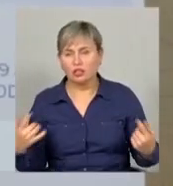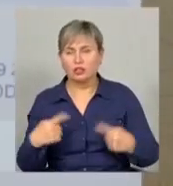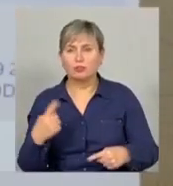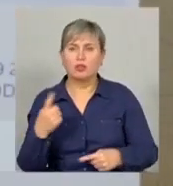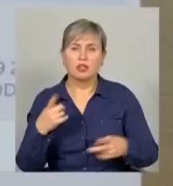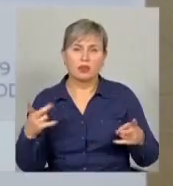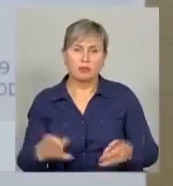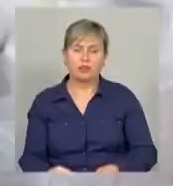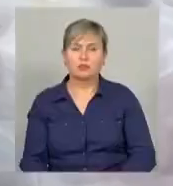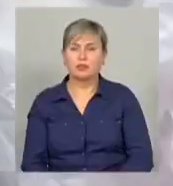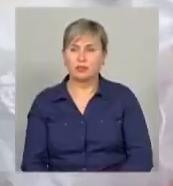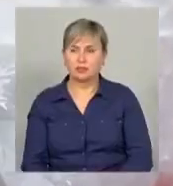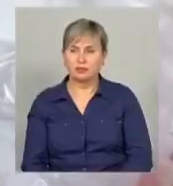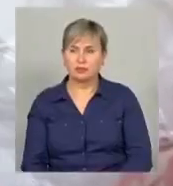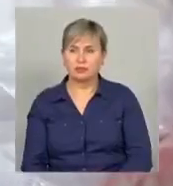первой необходимости.